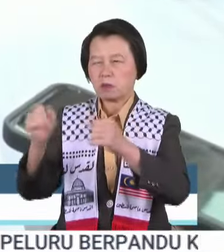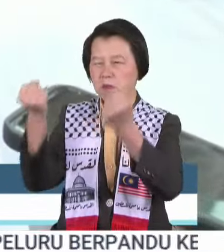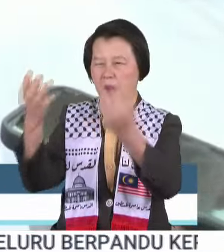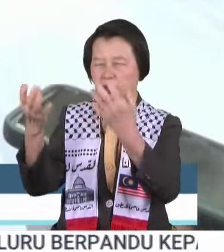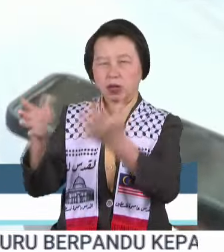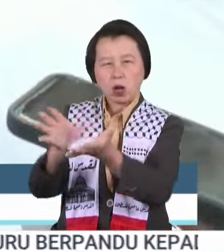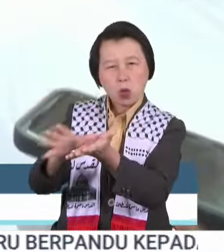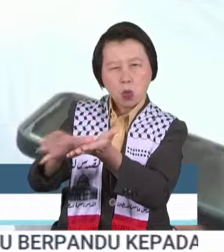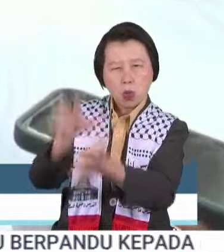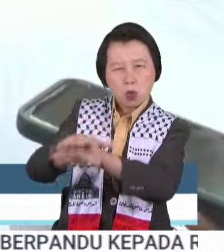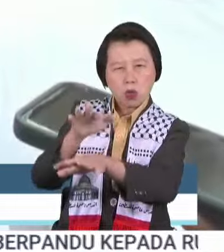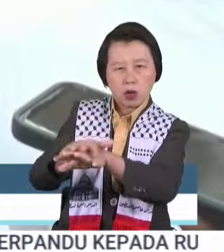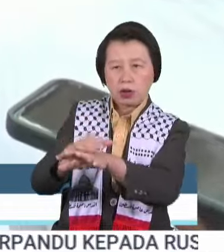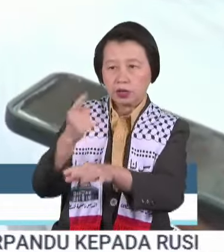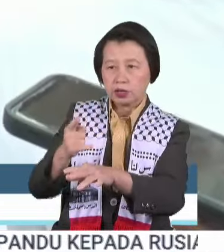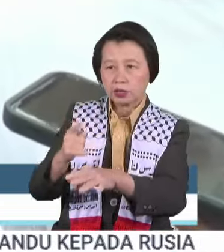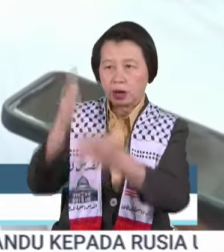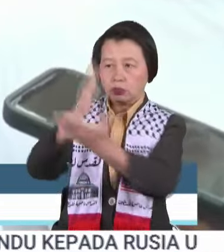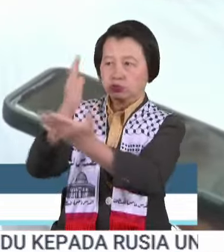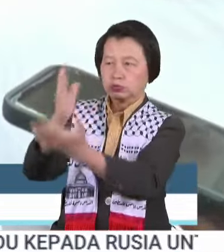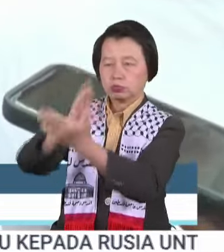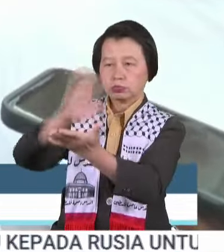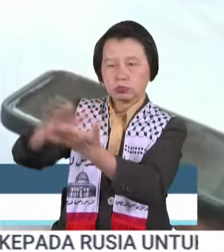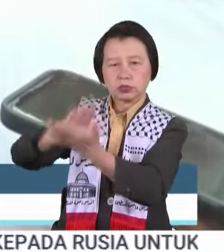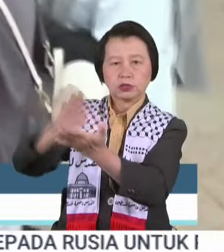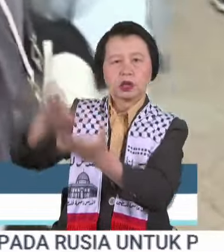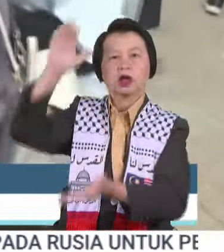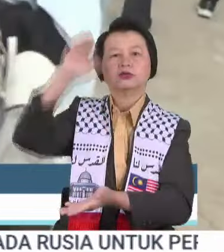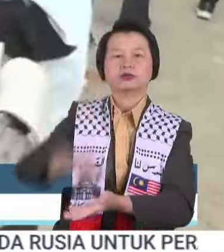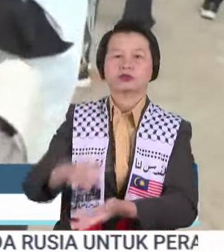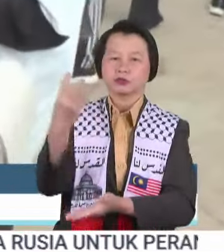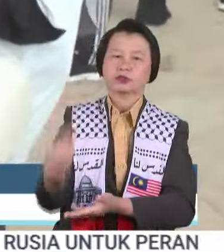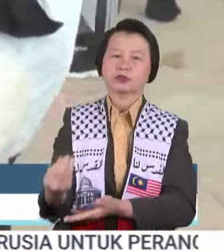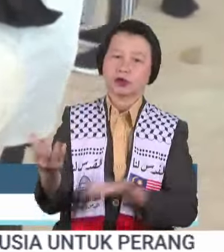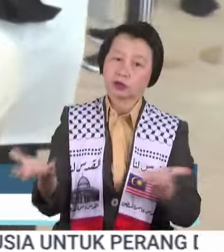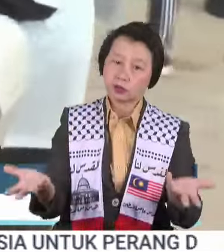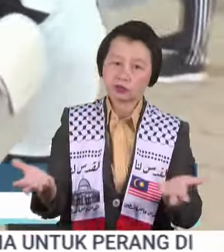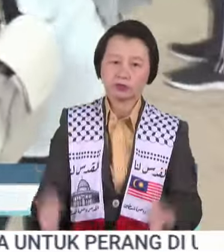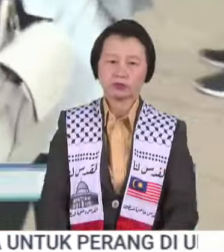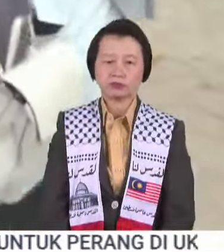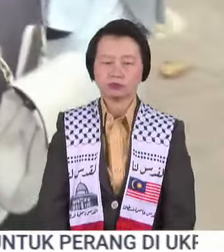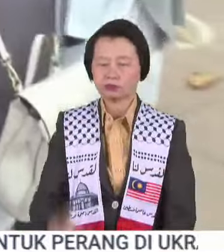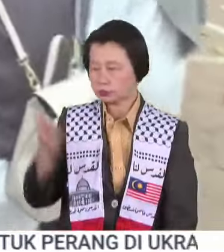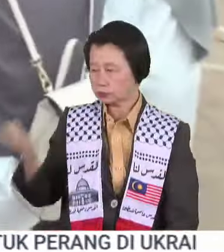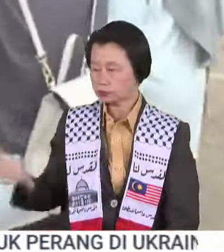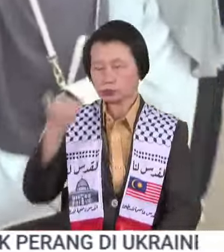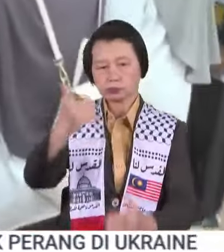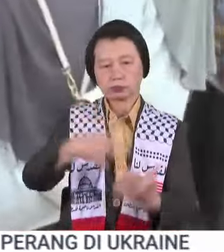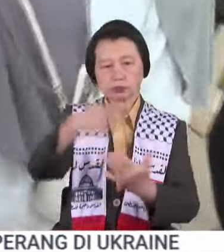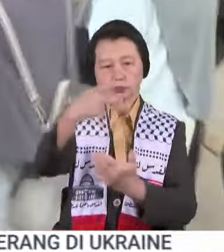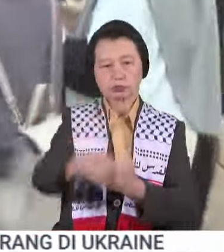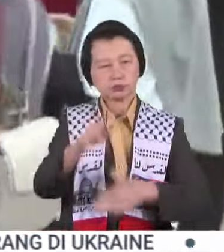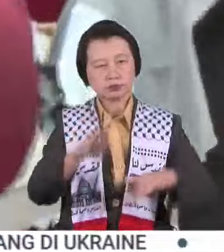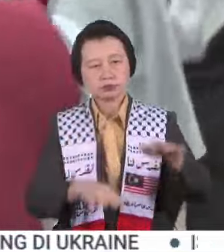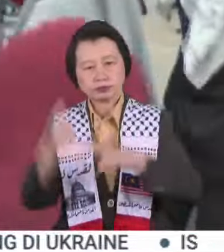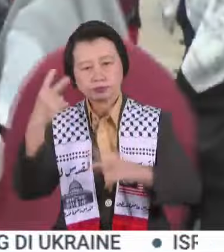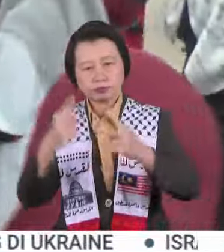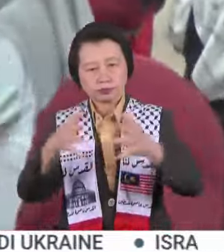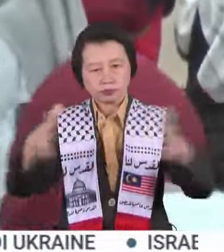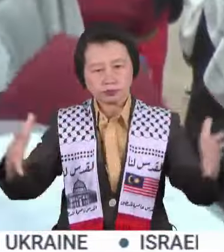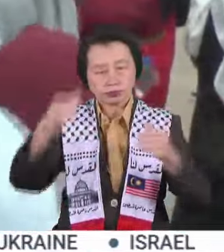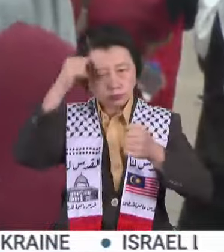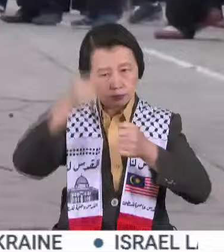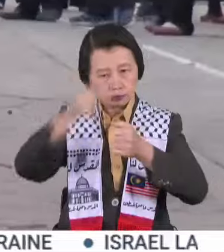tinggi untuk kita turunkan menjadi kawasan berisiko rendah. Beliau menghadiri program Walkabout Perdana